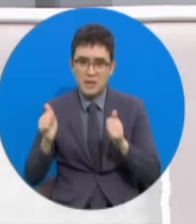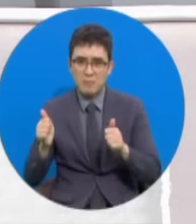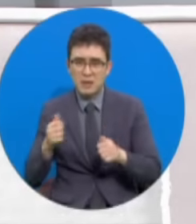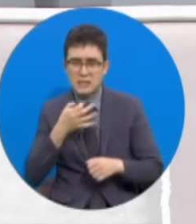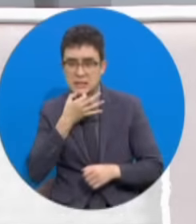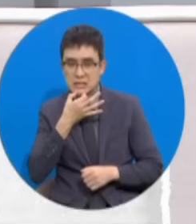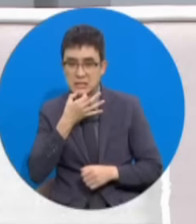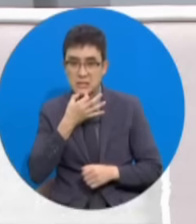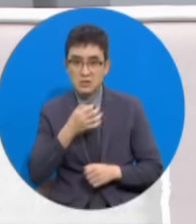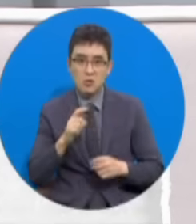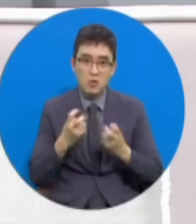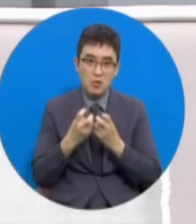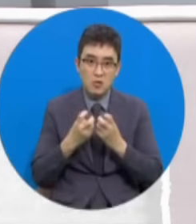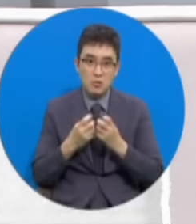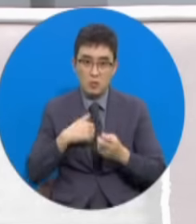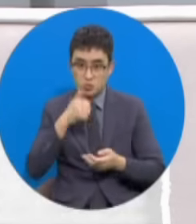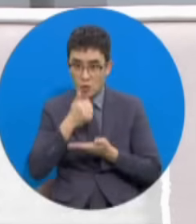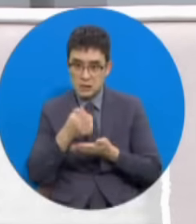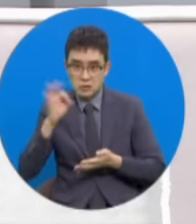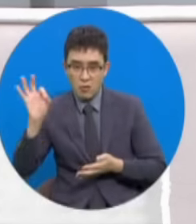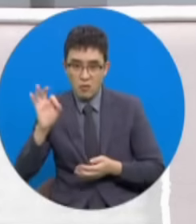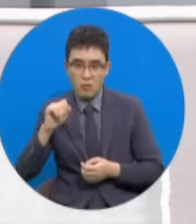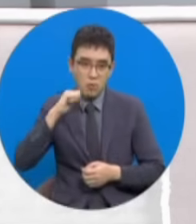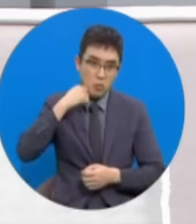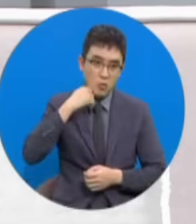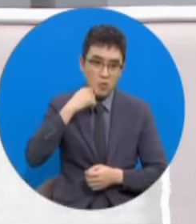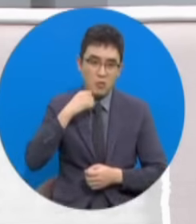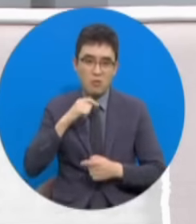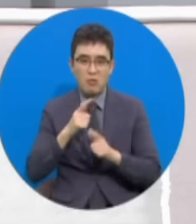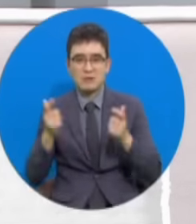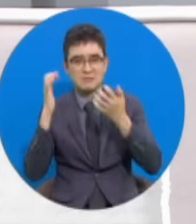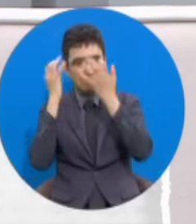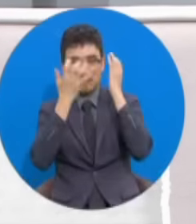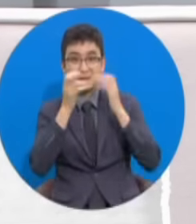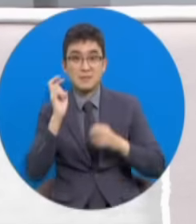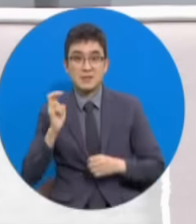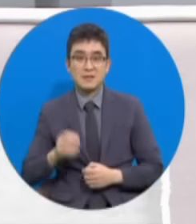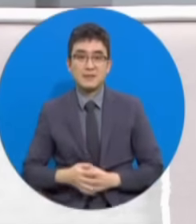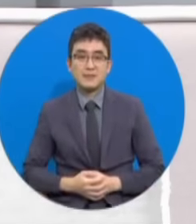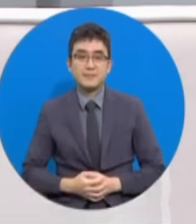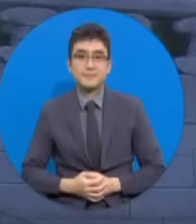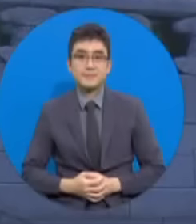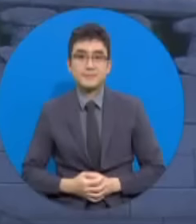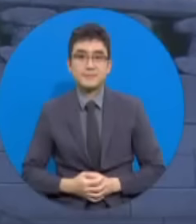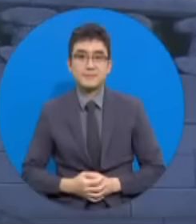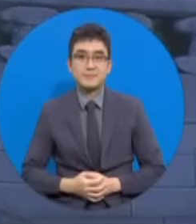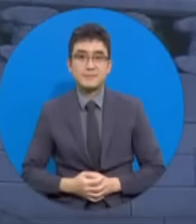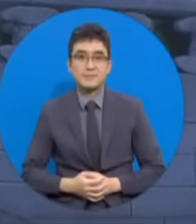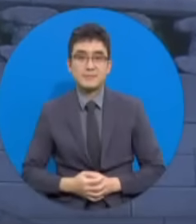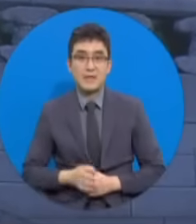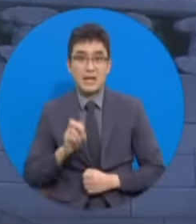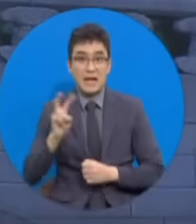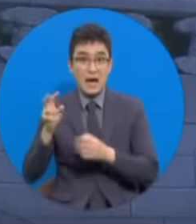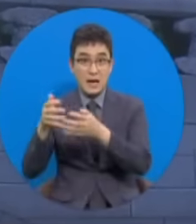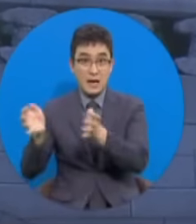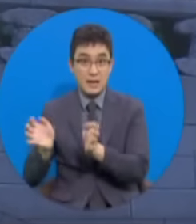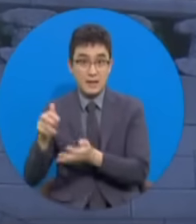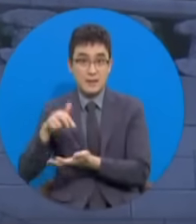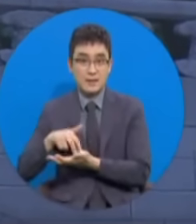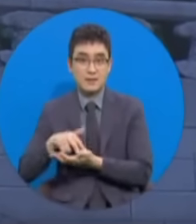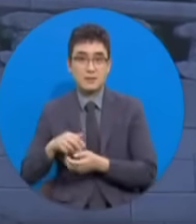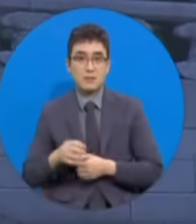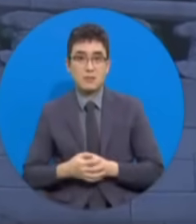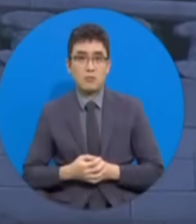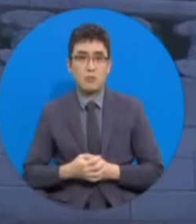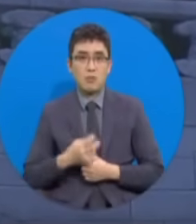없고 인정할 수도 없고 굉장히 딜레마에 좀 빠져 있지 않나 싶습니다. 자, 그런가 하면 한편 야권 일각에서는요, 전용기 의원님, 네.